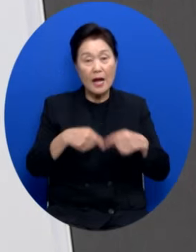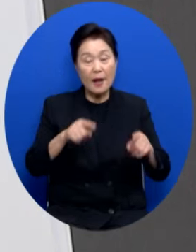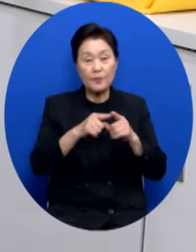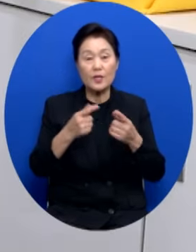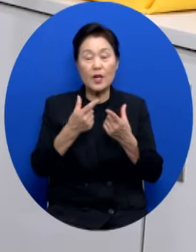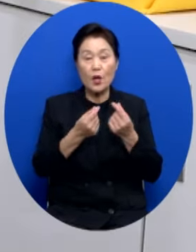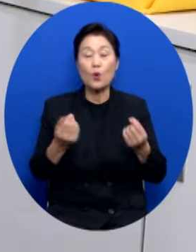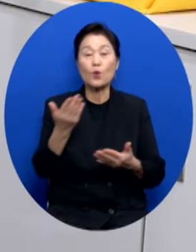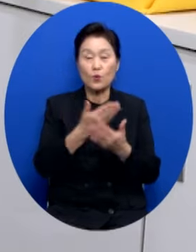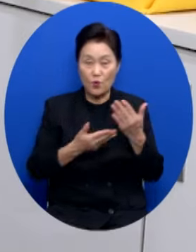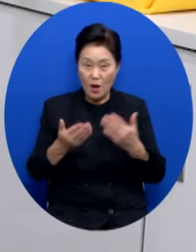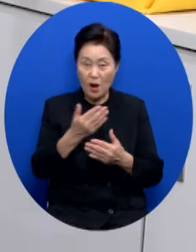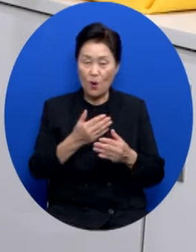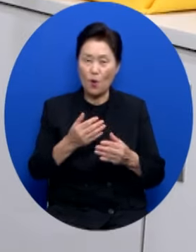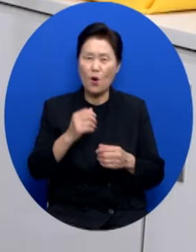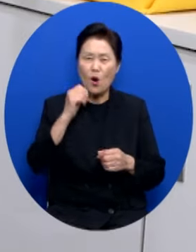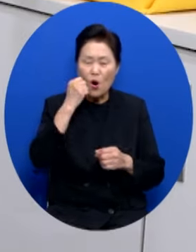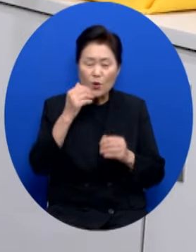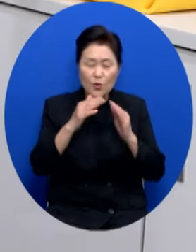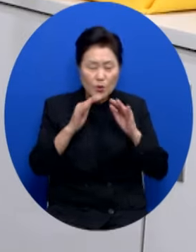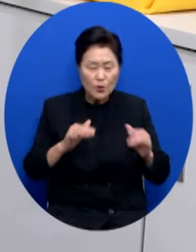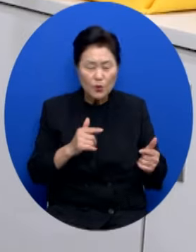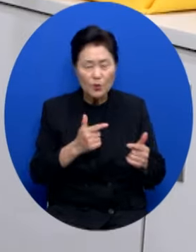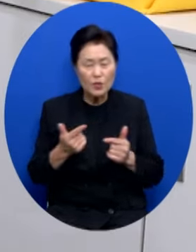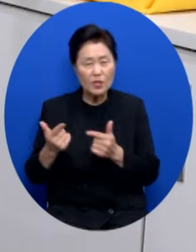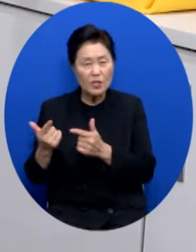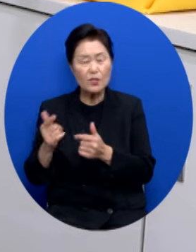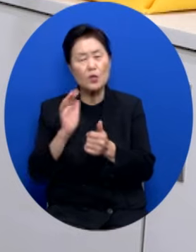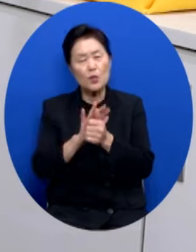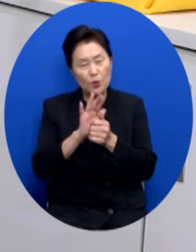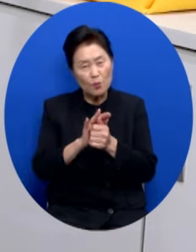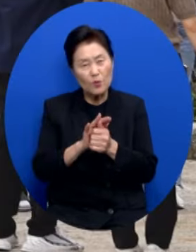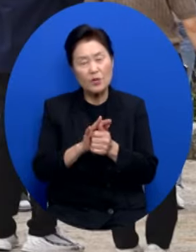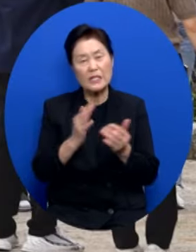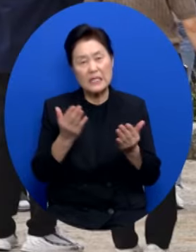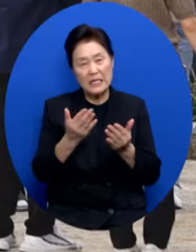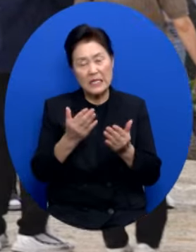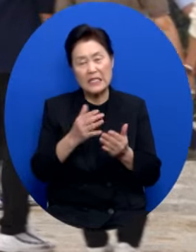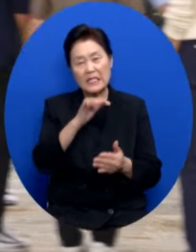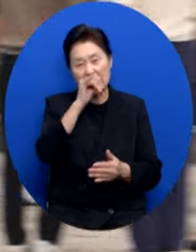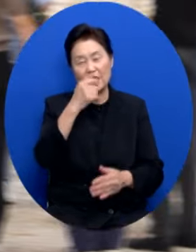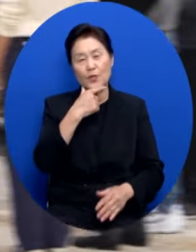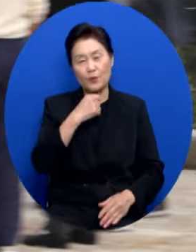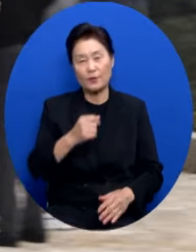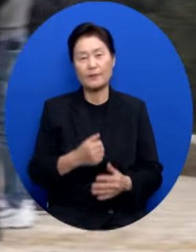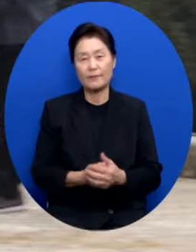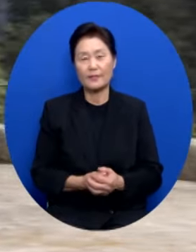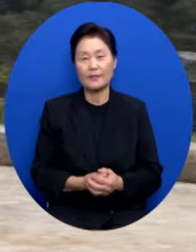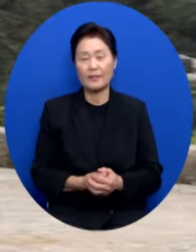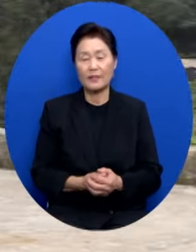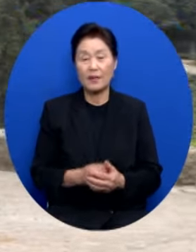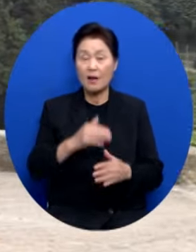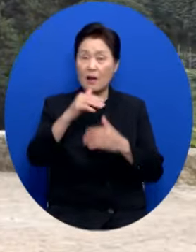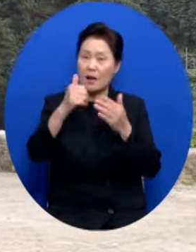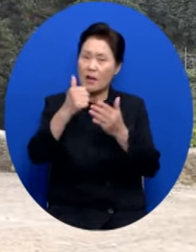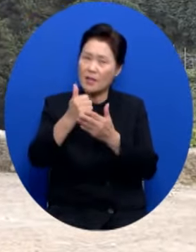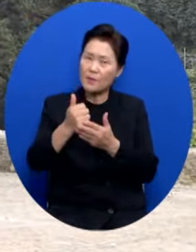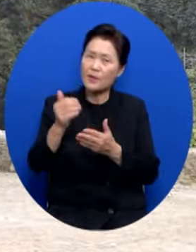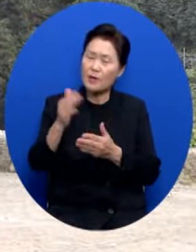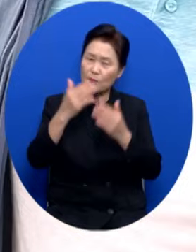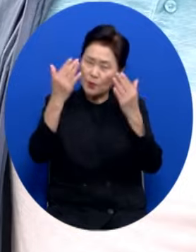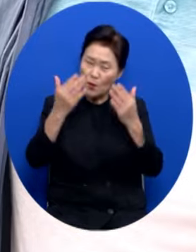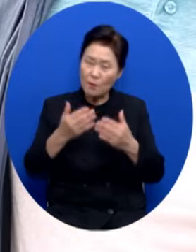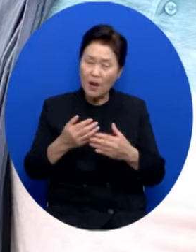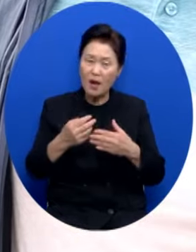소외된 섬을 돕고 또 돌아보는 그런 손길들이 일어나기를 간절히 바랍니다. 하나님께 받은